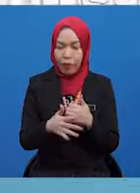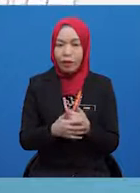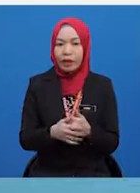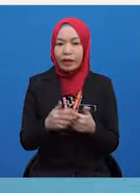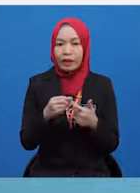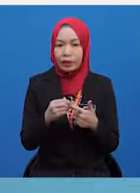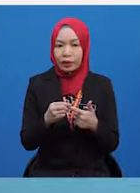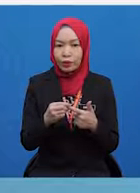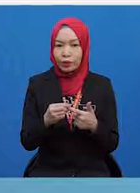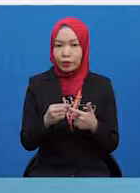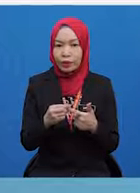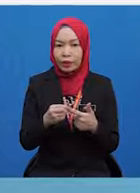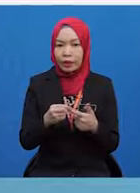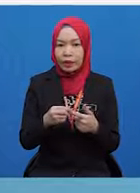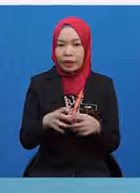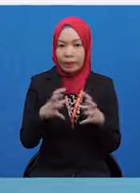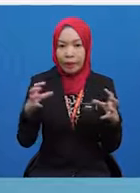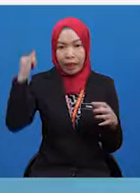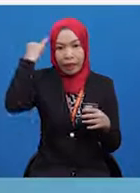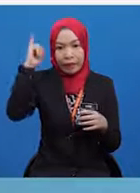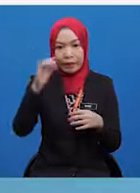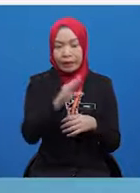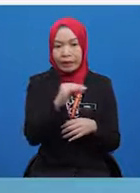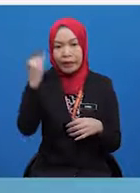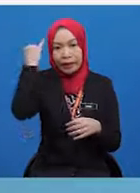dan idea akhir.